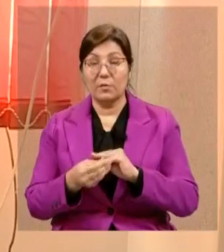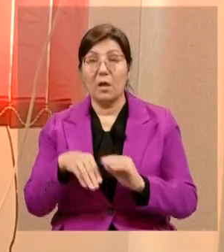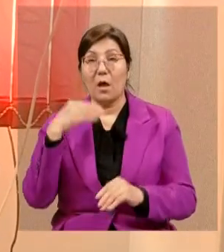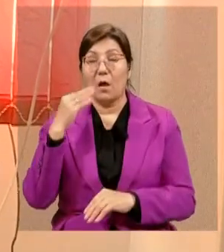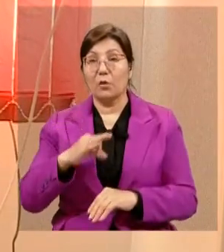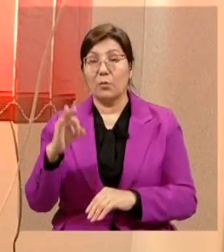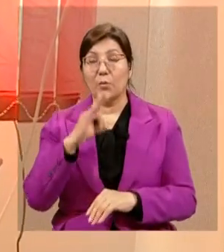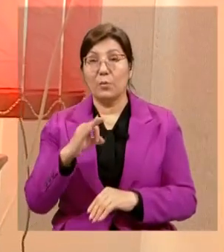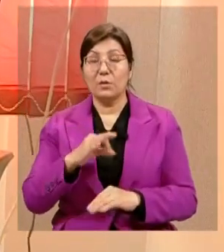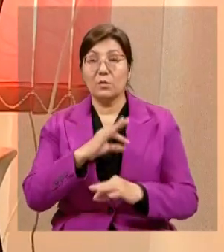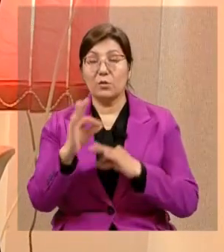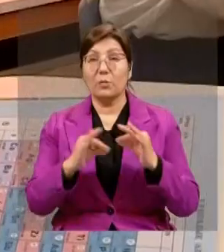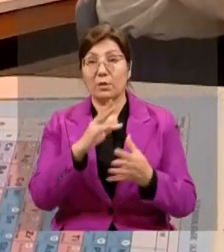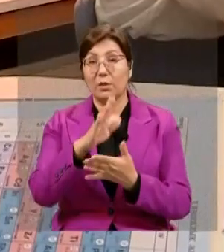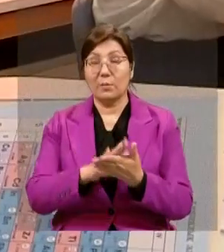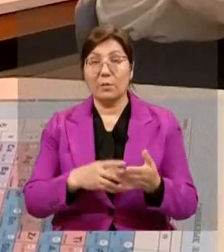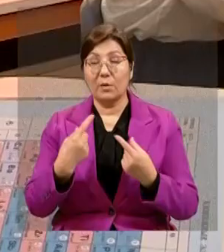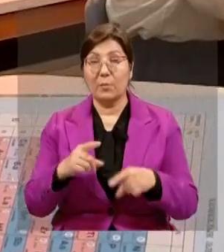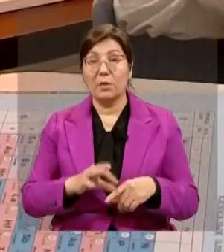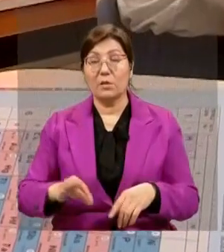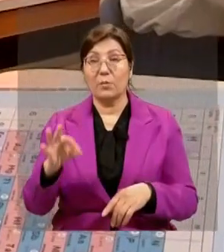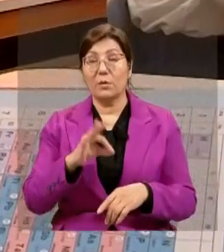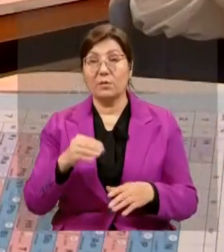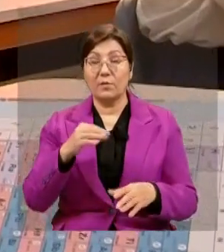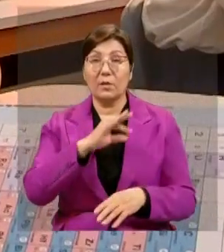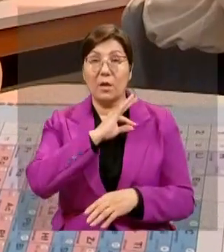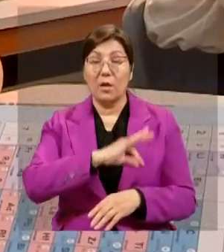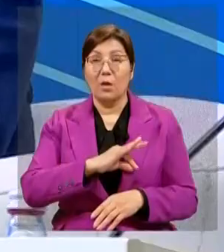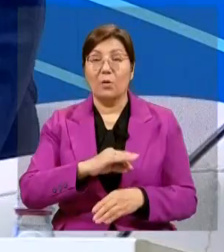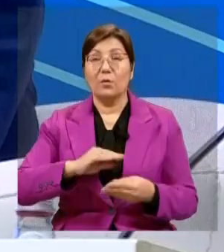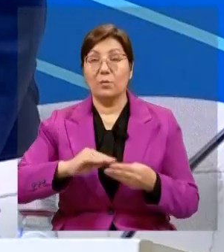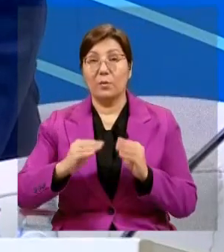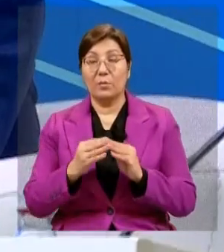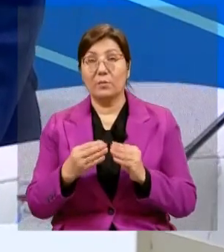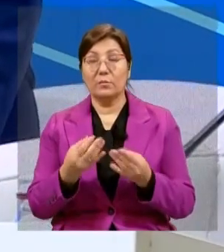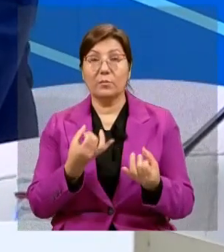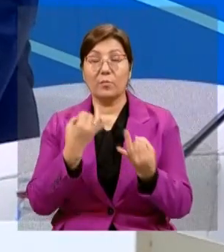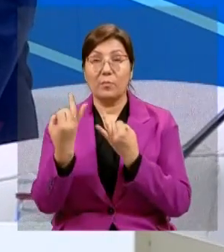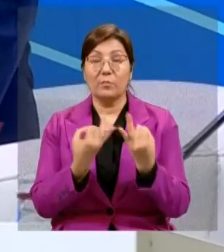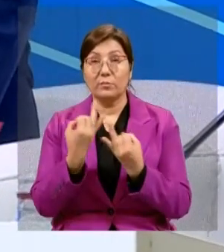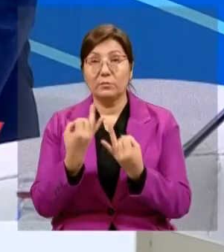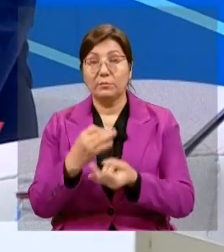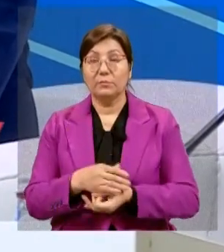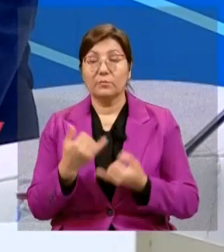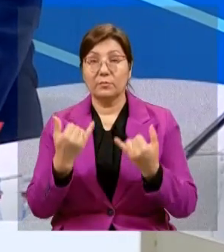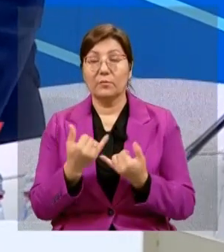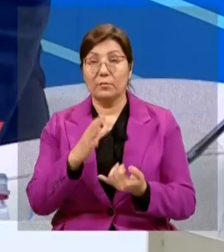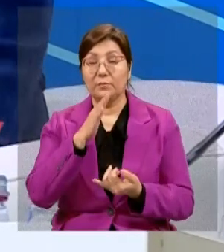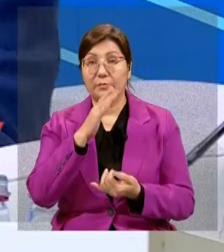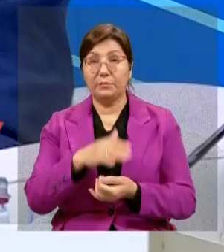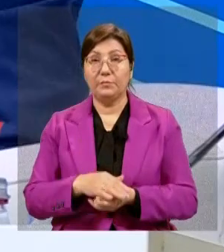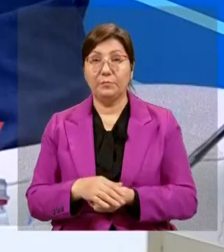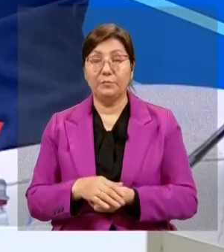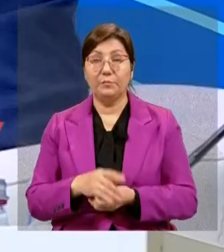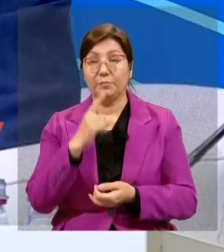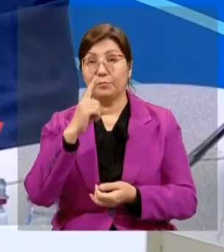облысында жобаны жалғастыру жолдары мен өзге өңірлерге енгізу мәселесі талқыланды. Қазіргі таңда осы цифрландыру арқылы